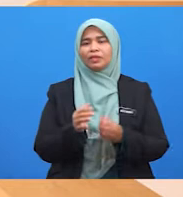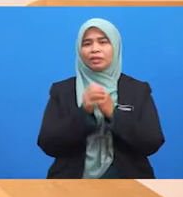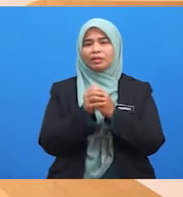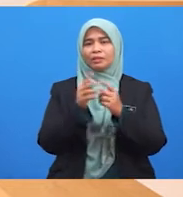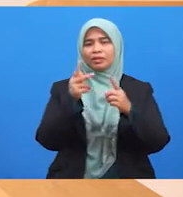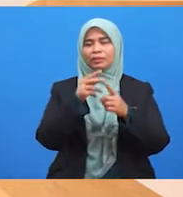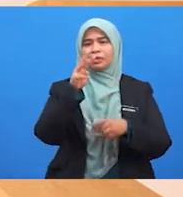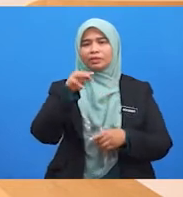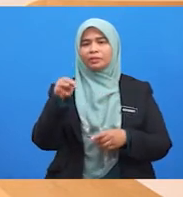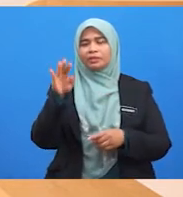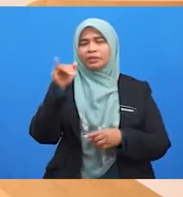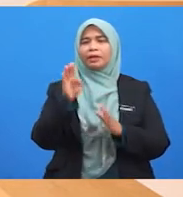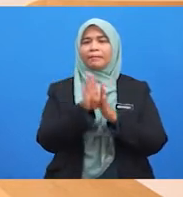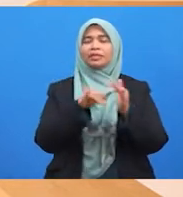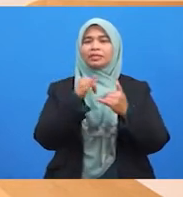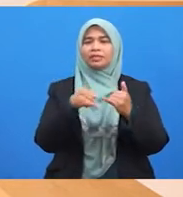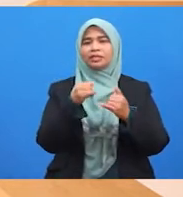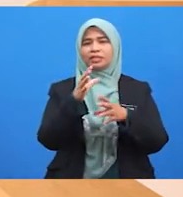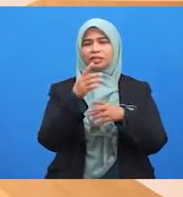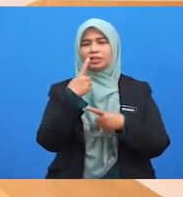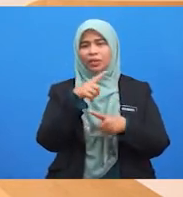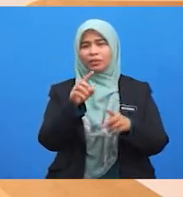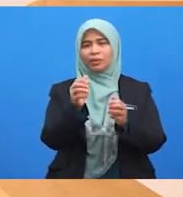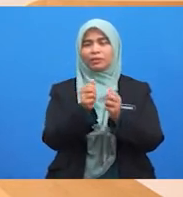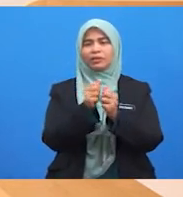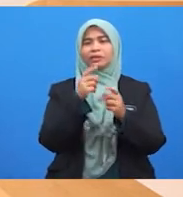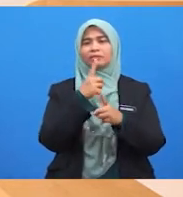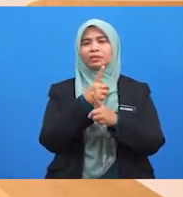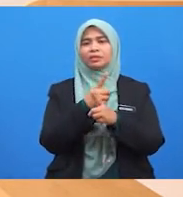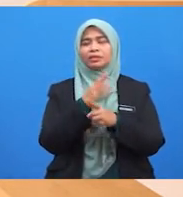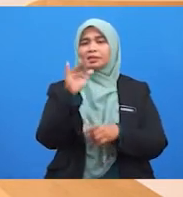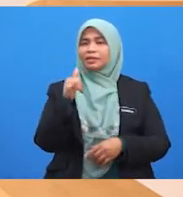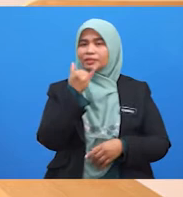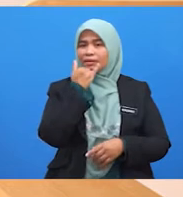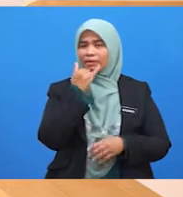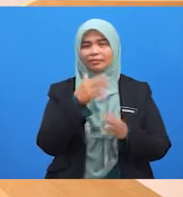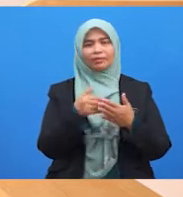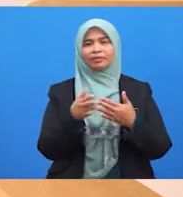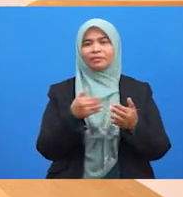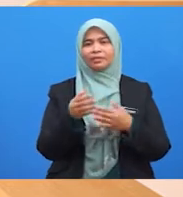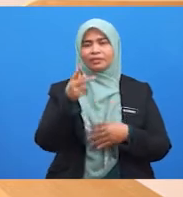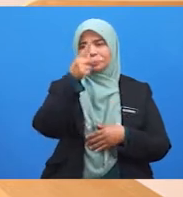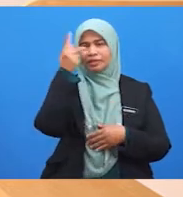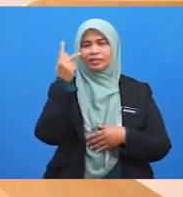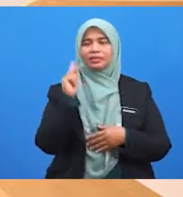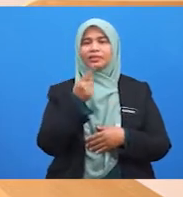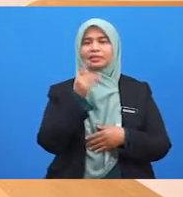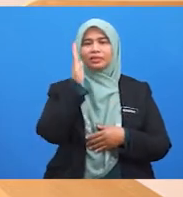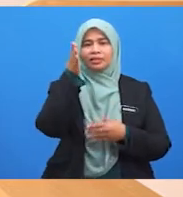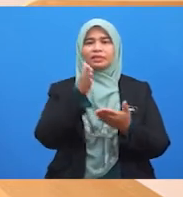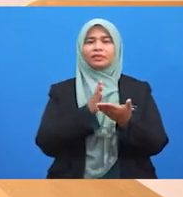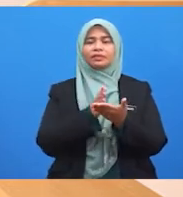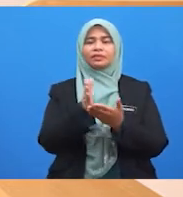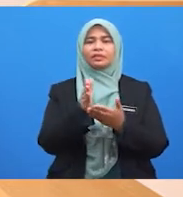kepada murid-murid yang berjaya menjawab dengan betul. Yang salah tidak mengapa kerana kita akan